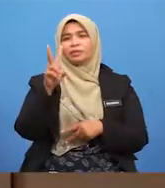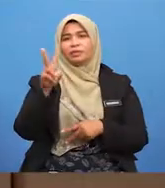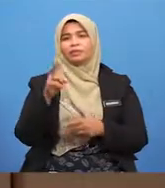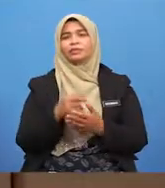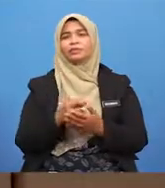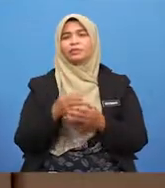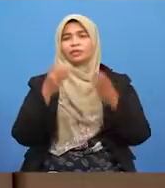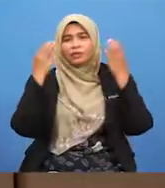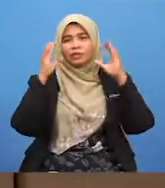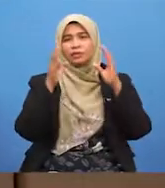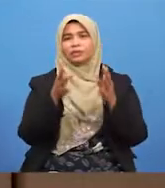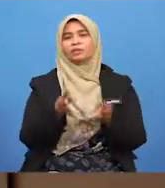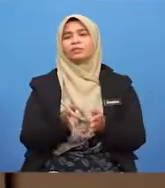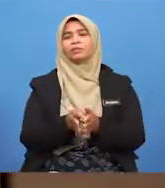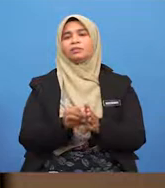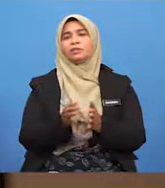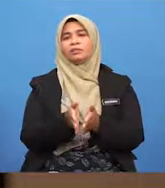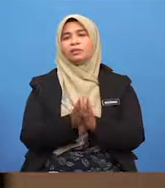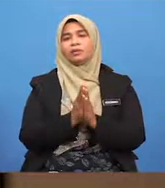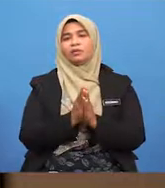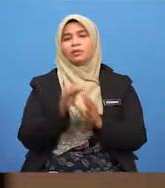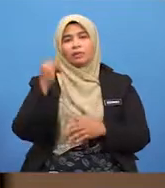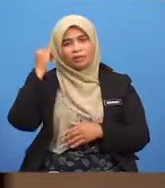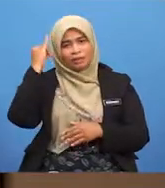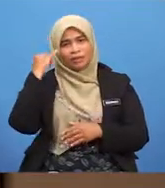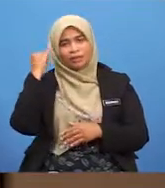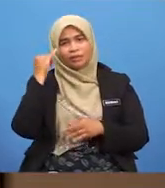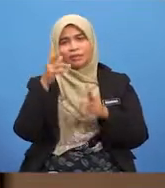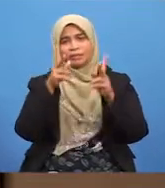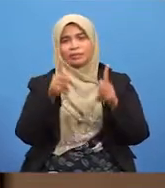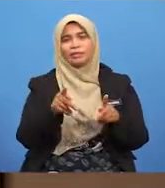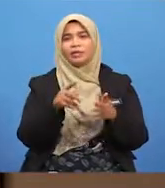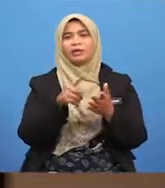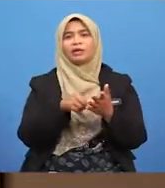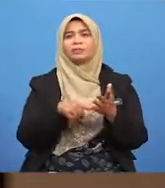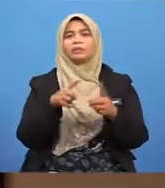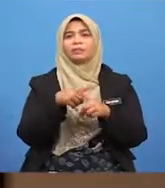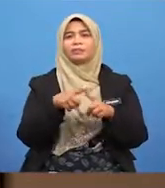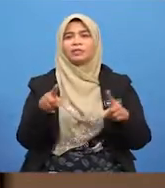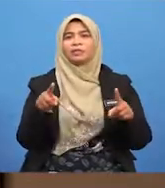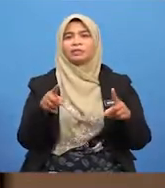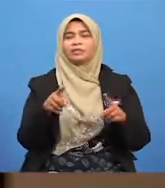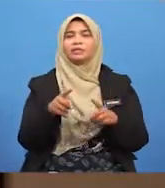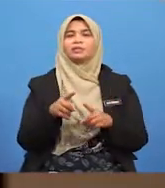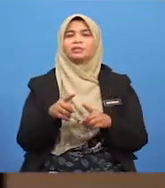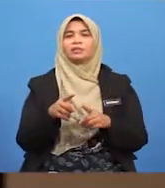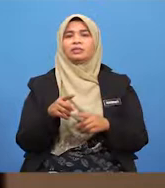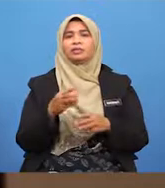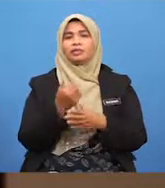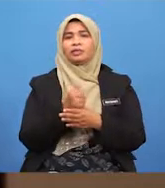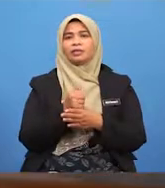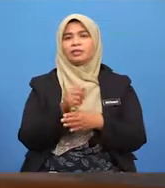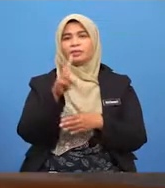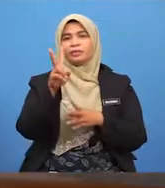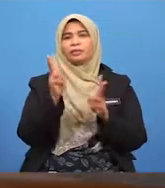chegou meminta pendapat pelajar Apakah perbedaan di antara 2 Kota Ini